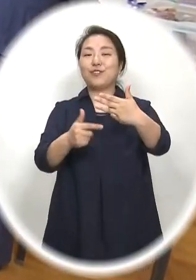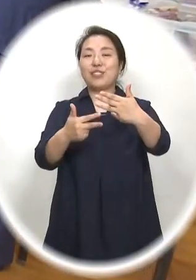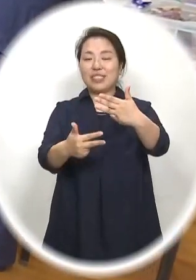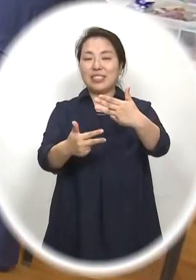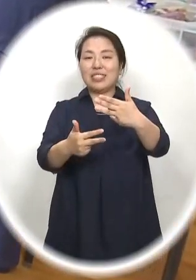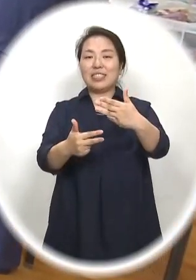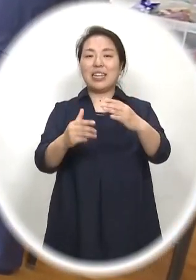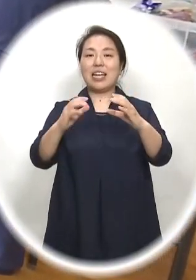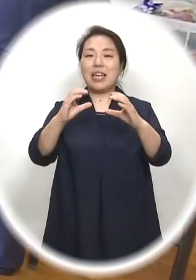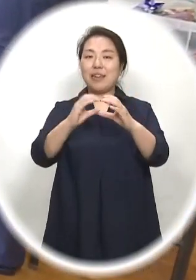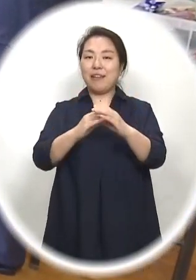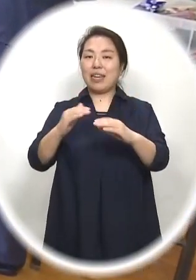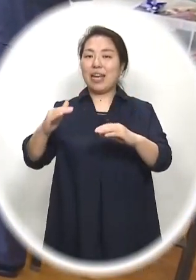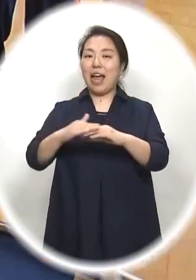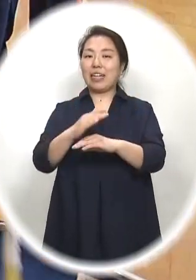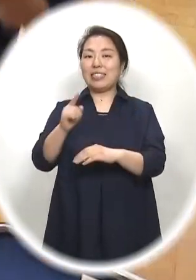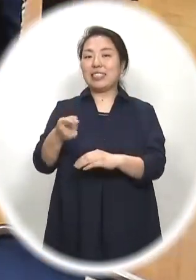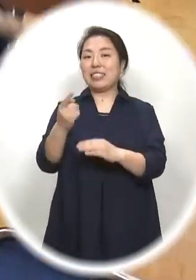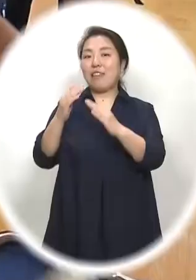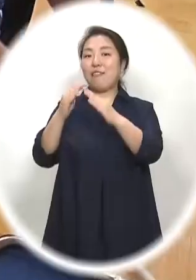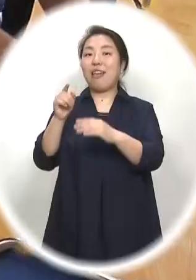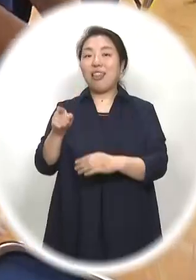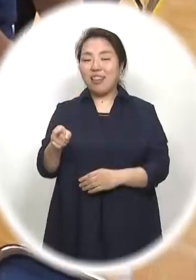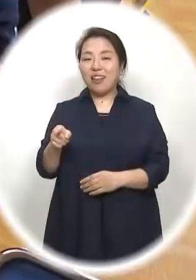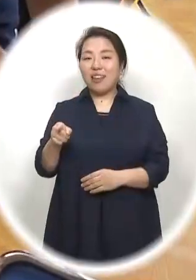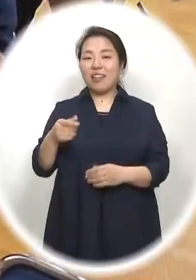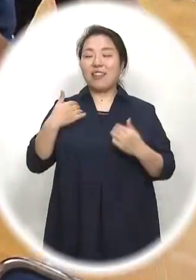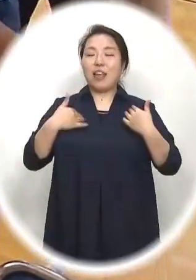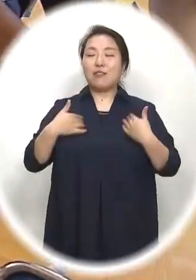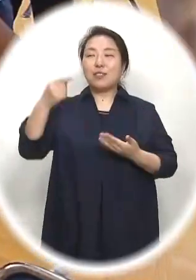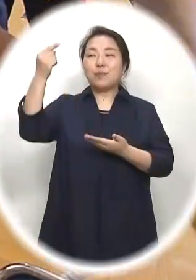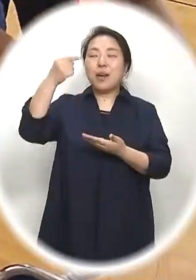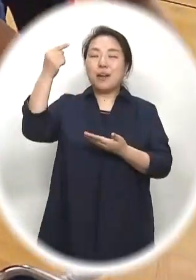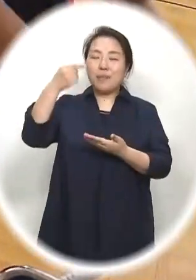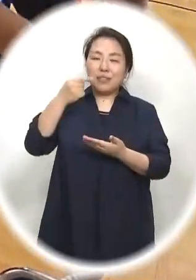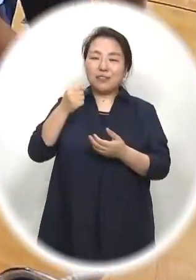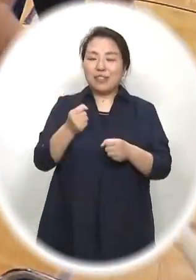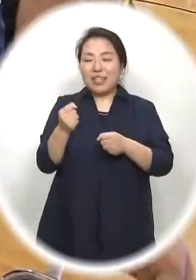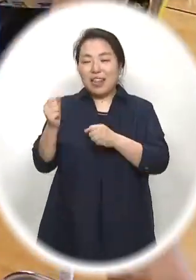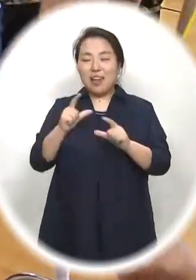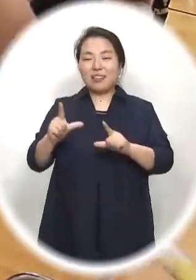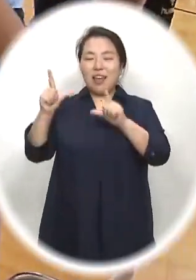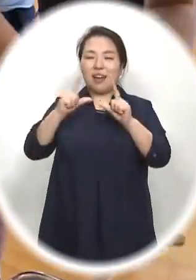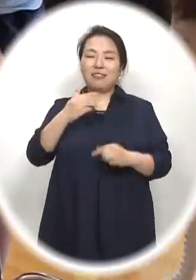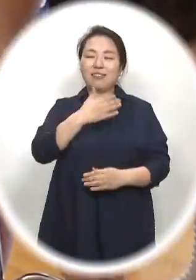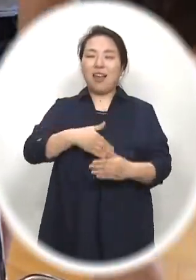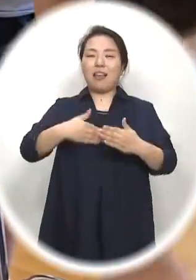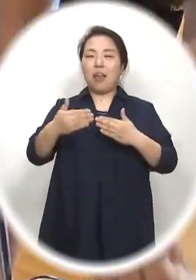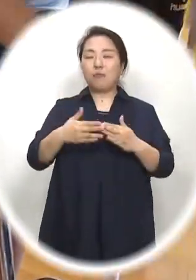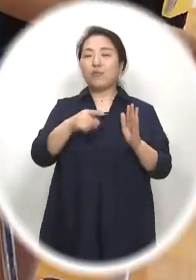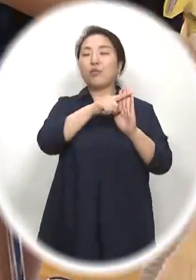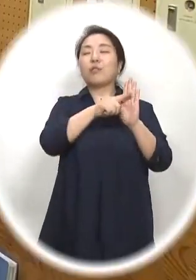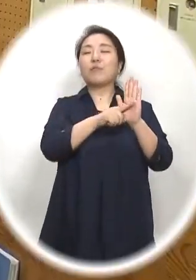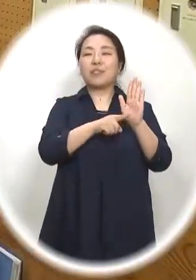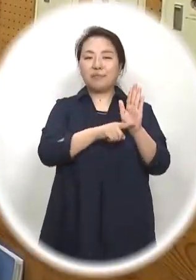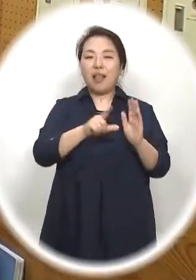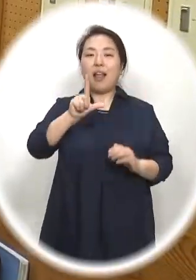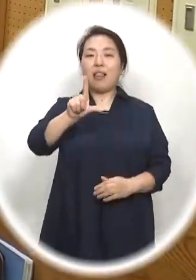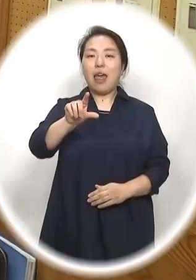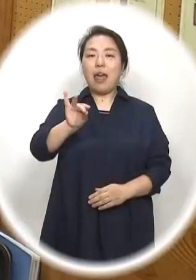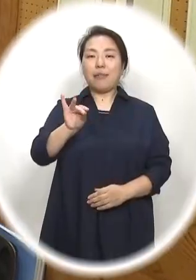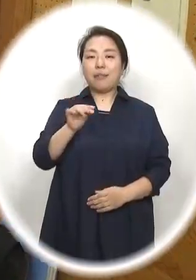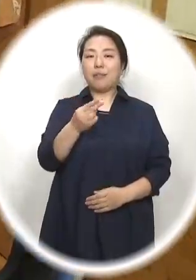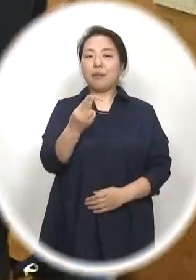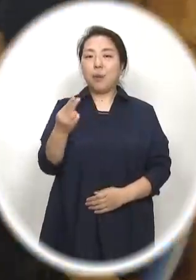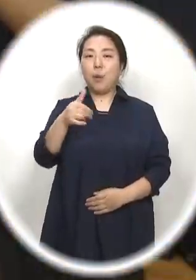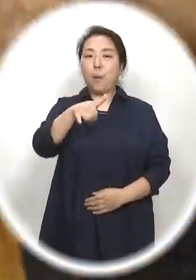17日、いわき海浜自然の家で楽しく学べる避難生活体験プログラム、レッドベアいわ